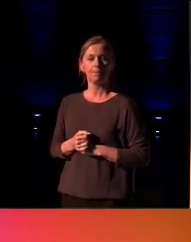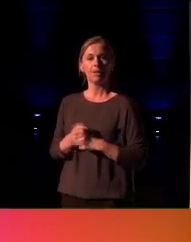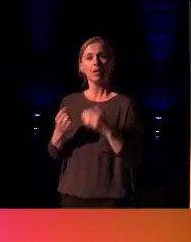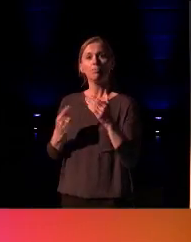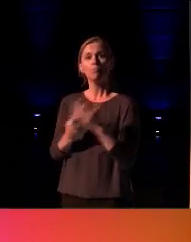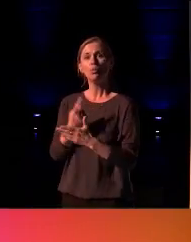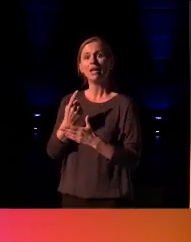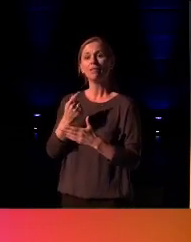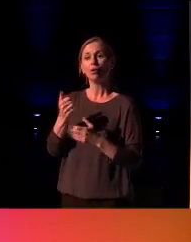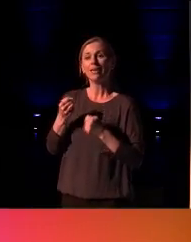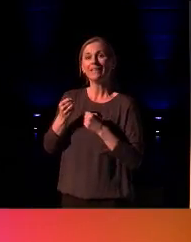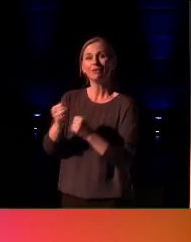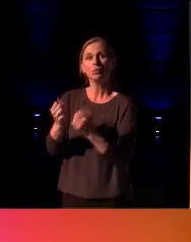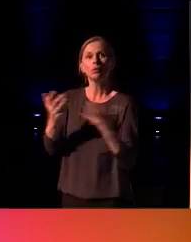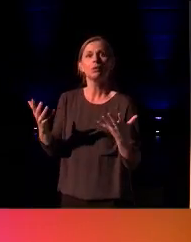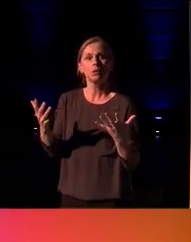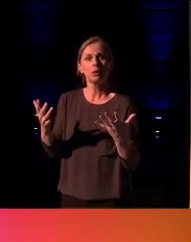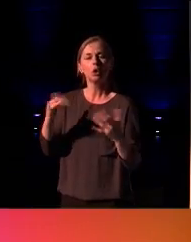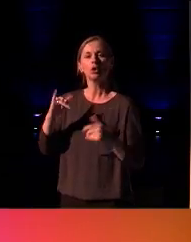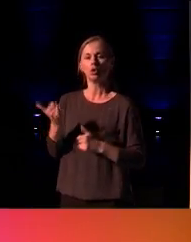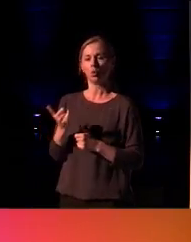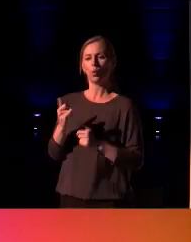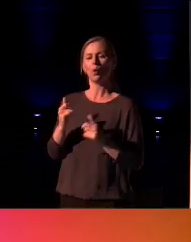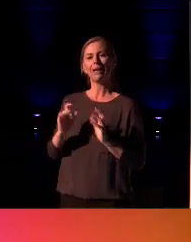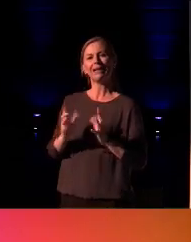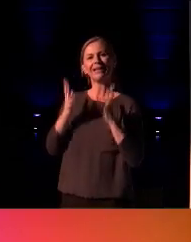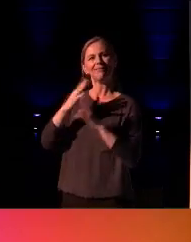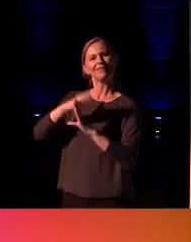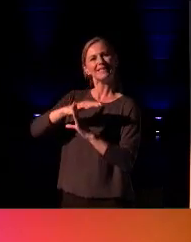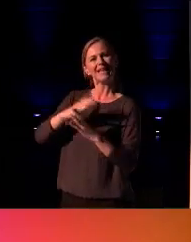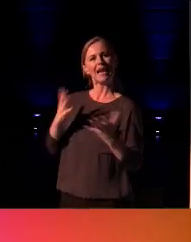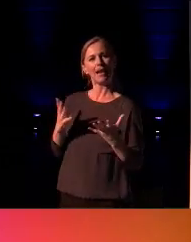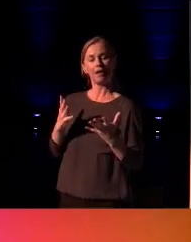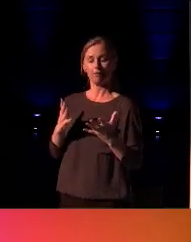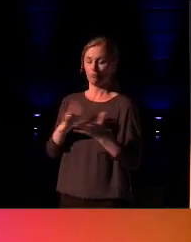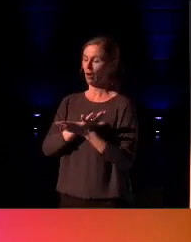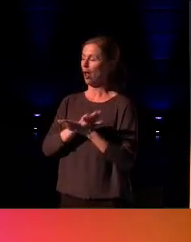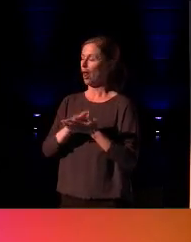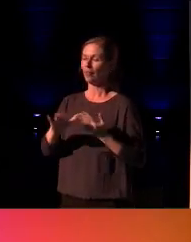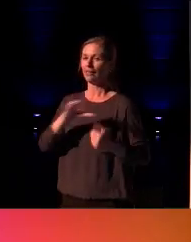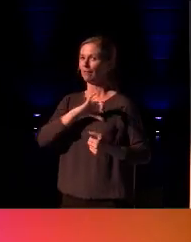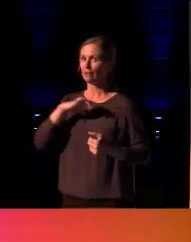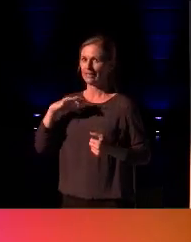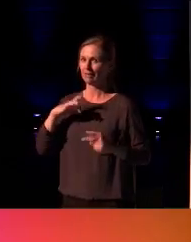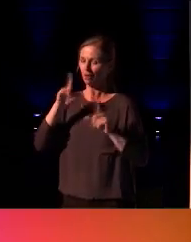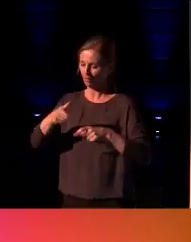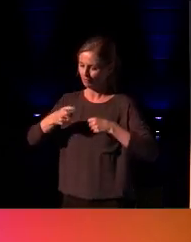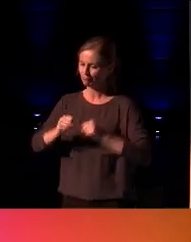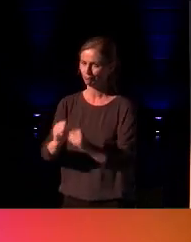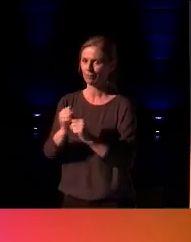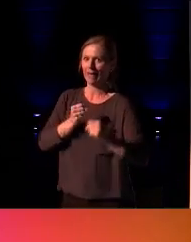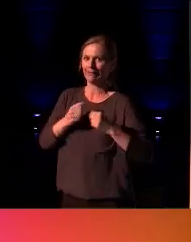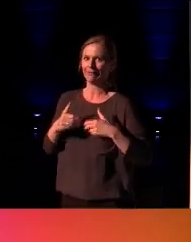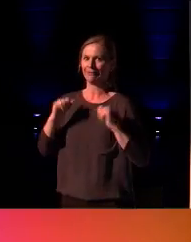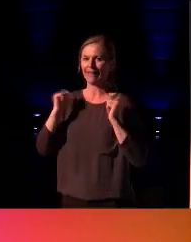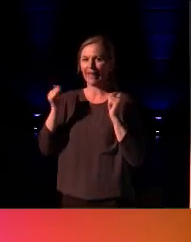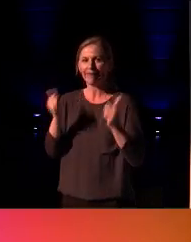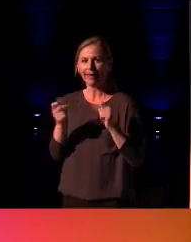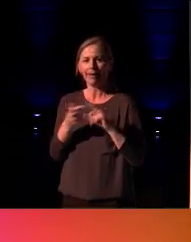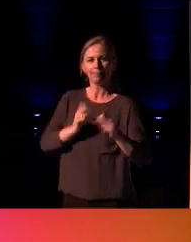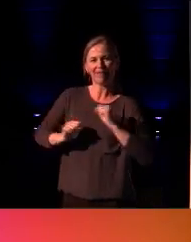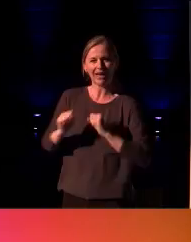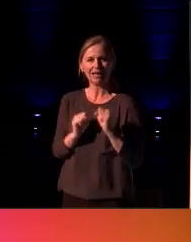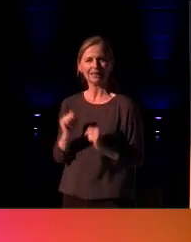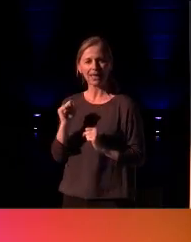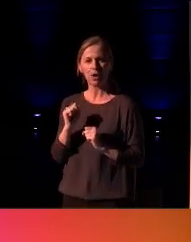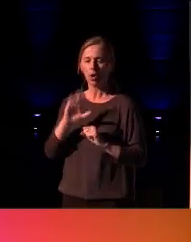Muligheter for intervensjon. Livsstil. Det aldri for sent å trene og røre på seg.